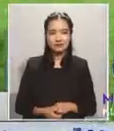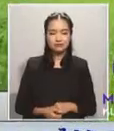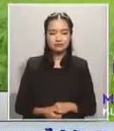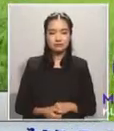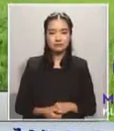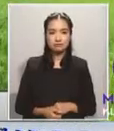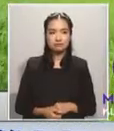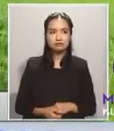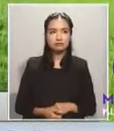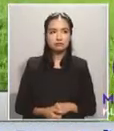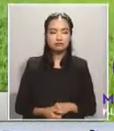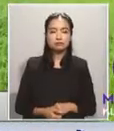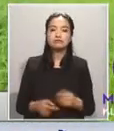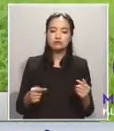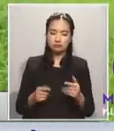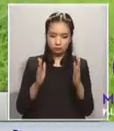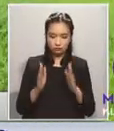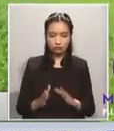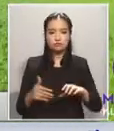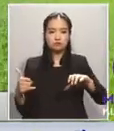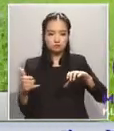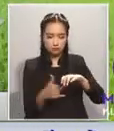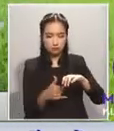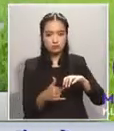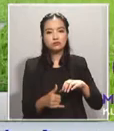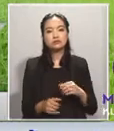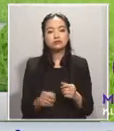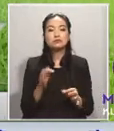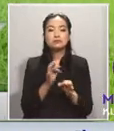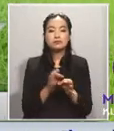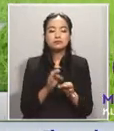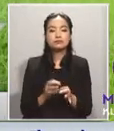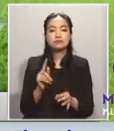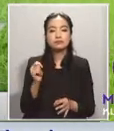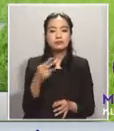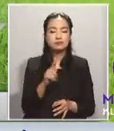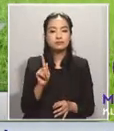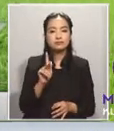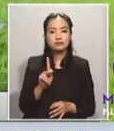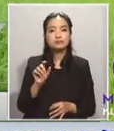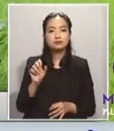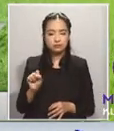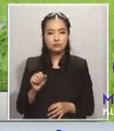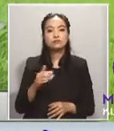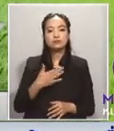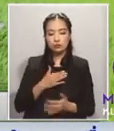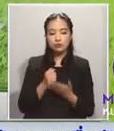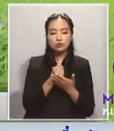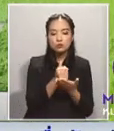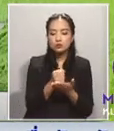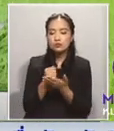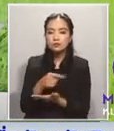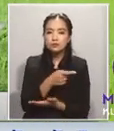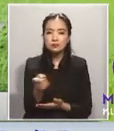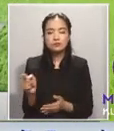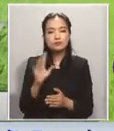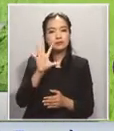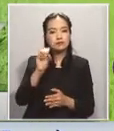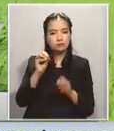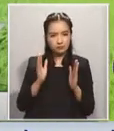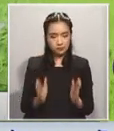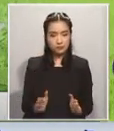สำหรับลูกค้าธกส.สาขาบุรีรัมย์เนี่ยได้ช่วยเหลือโครงการหนี้นอกระบบประมาณ50รายนะครับก็ส่วนใหญ่ก็เป็